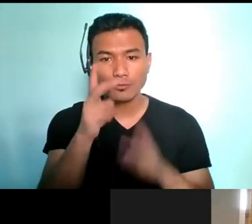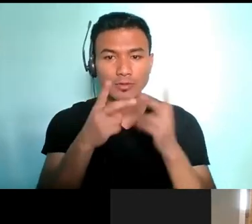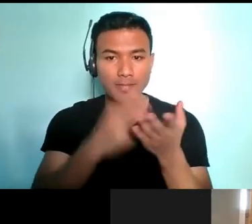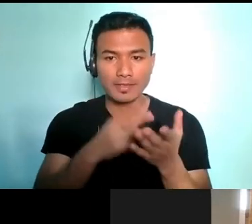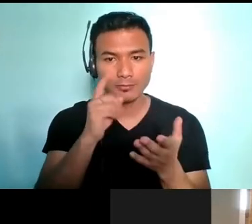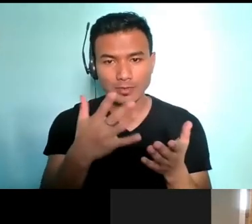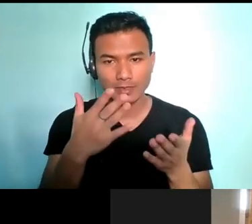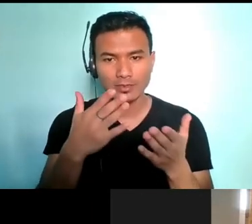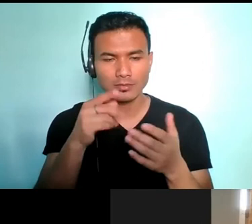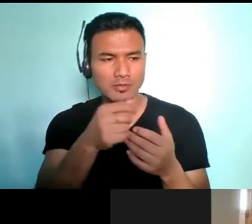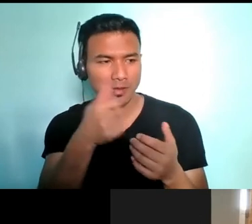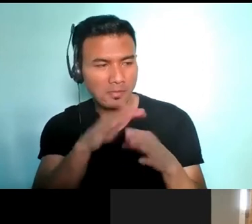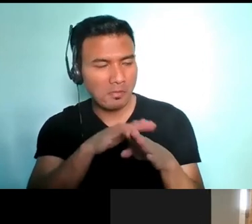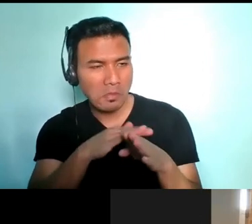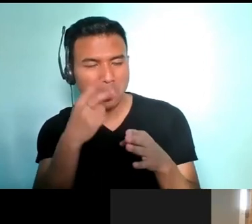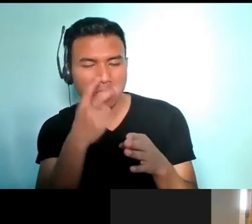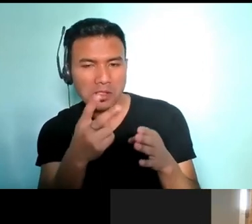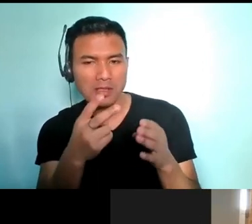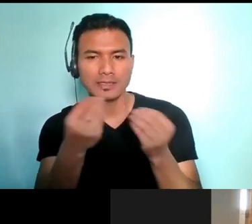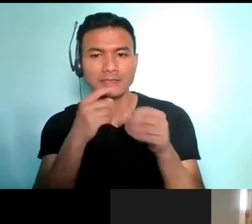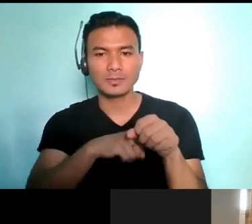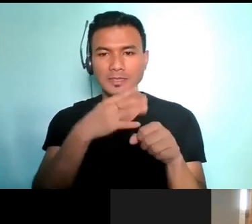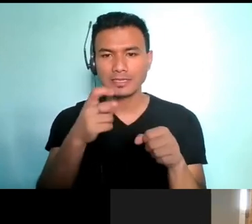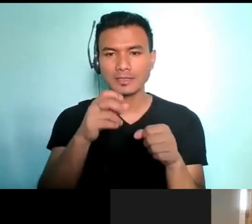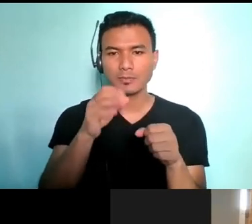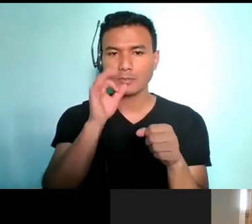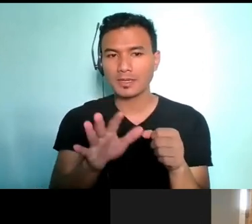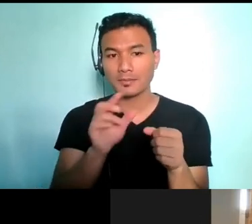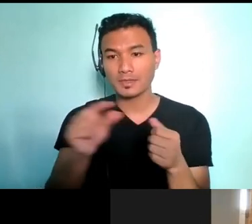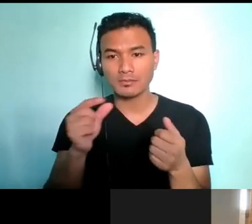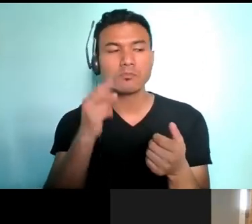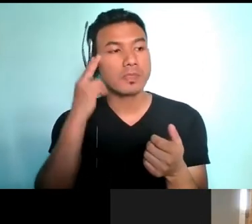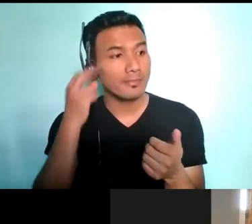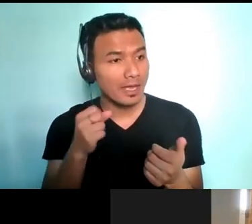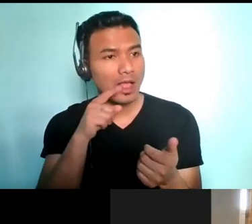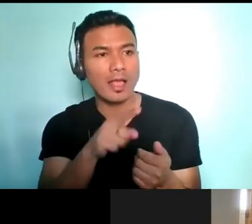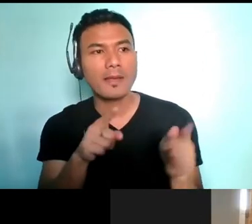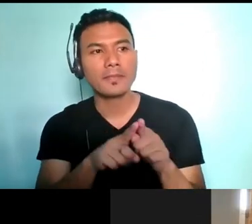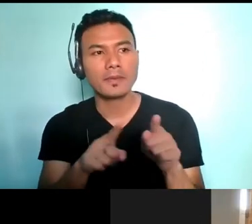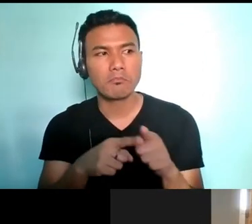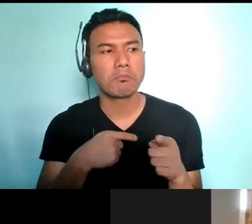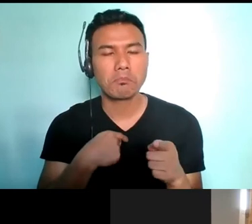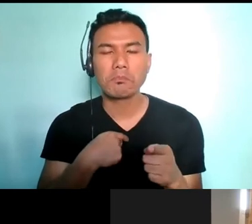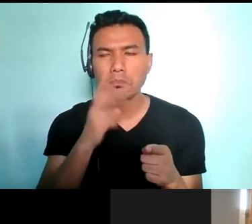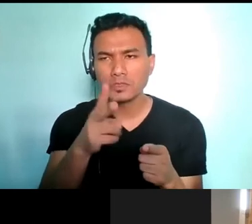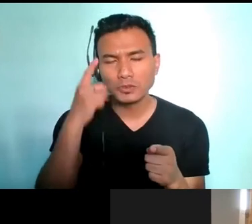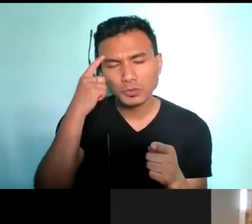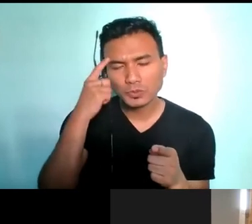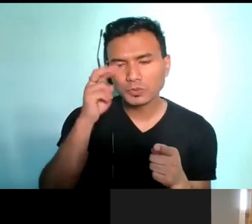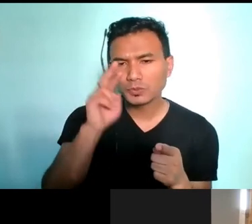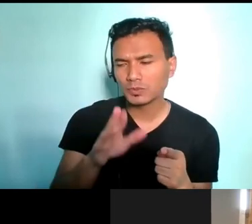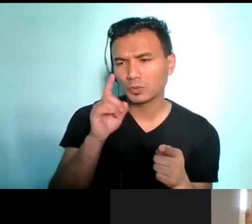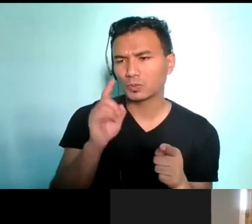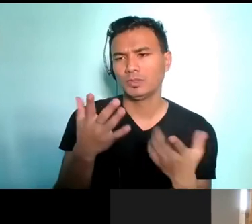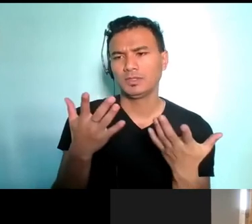हुँदैन पलिस गरेर राखेको हुन्छ सर्टेन टाइमको लागि तर हामीलाई फ्लस थाहा भएपछि अब त्यसले पनि ओहो मैले त यस्तो सोचेको रहेछ तर होइन